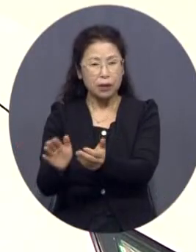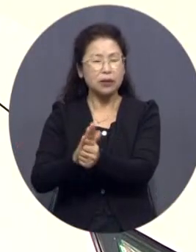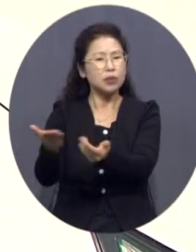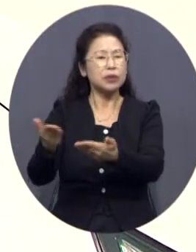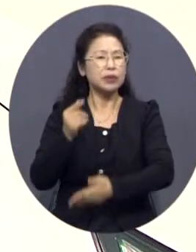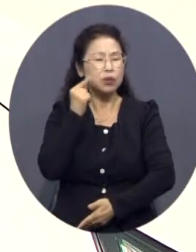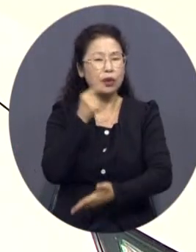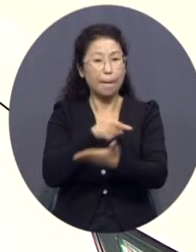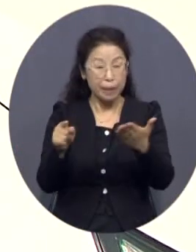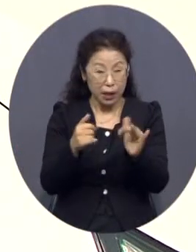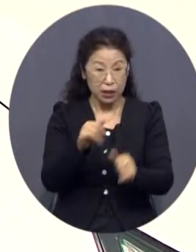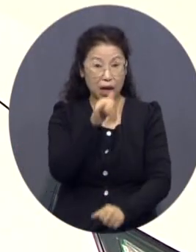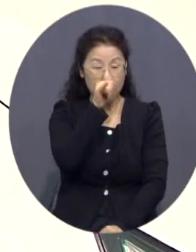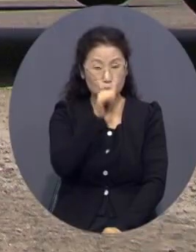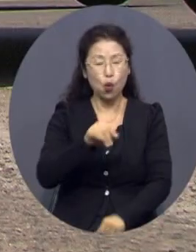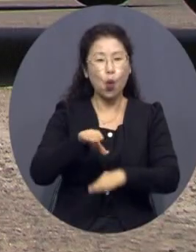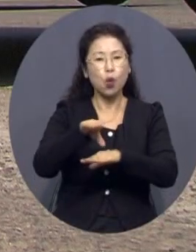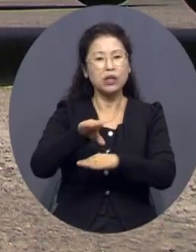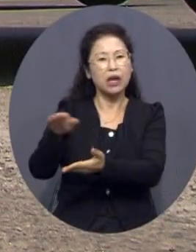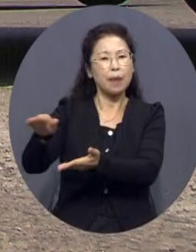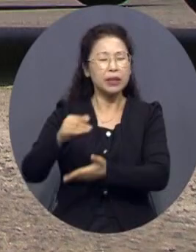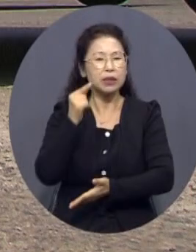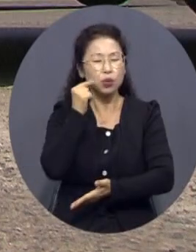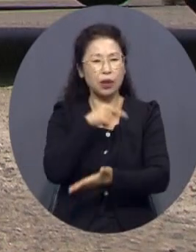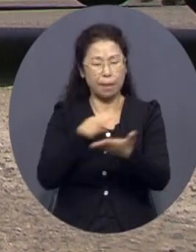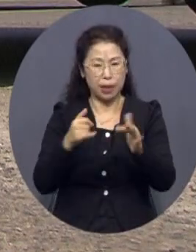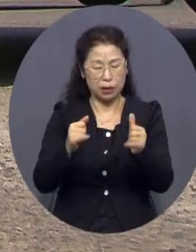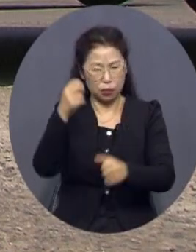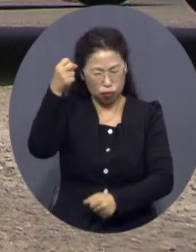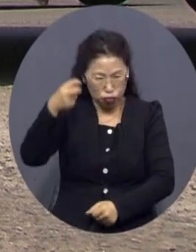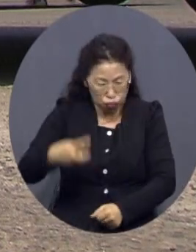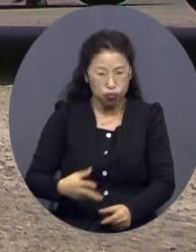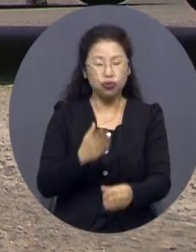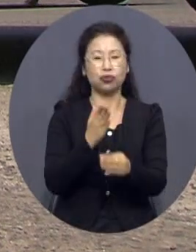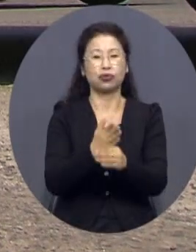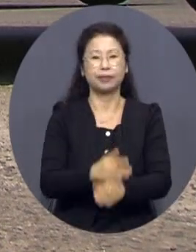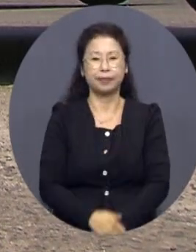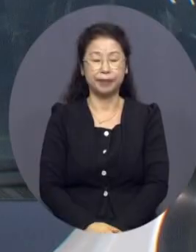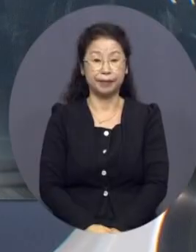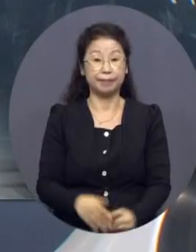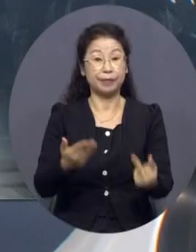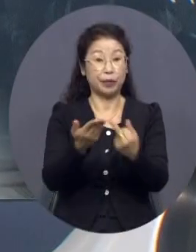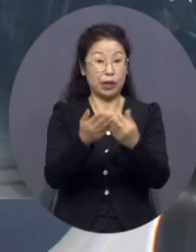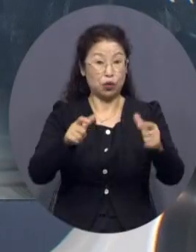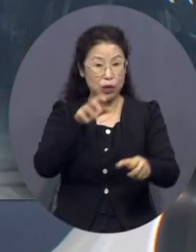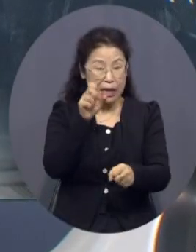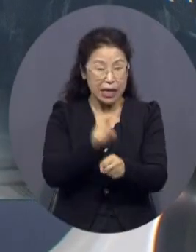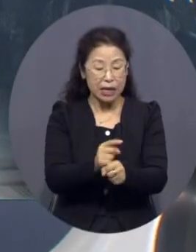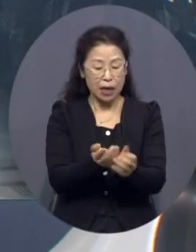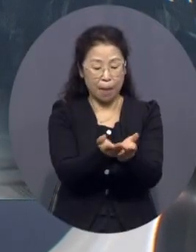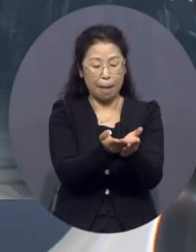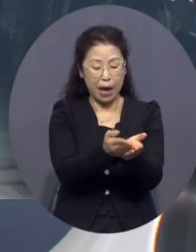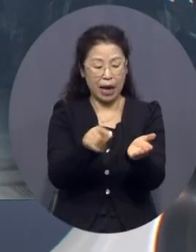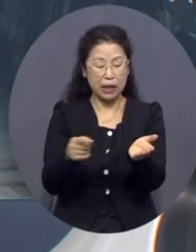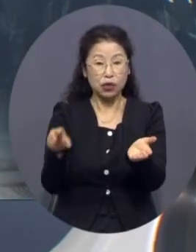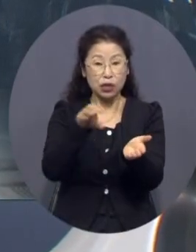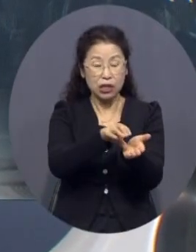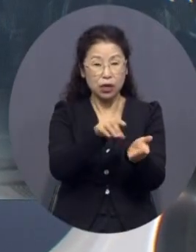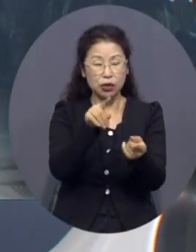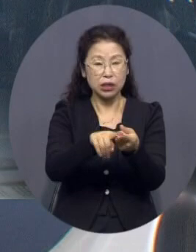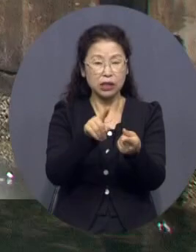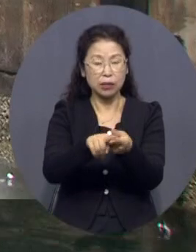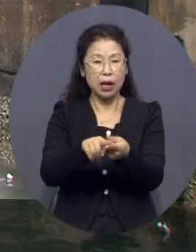못한 피해자뿐만 아니라 차량을 받지 못한 피해자도 수두룩합니다. 제주에서 이미 화물선에 실렸지만